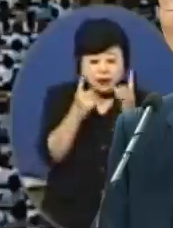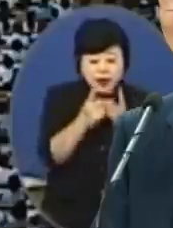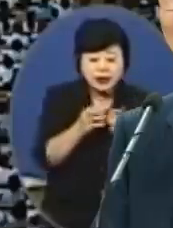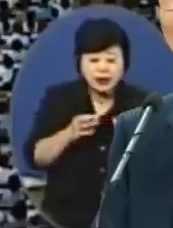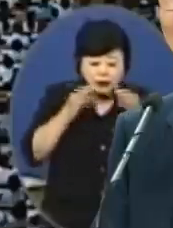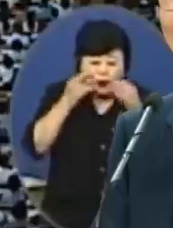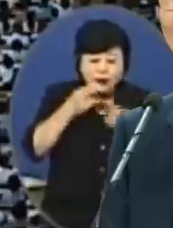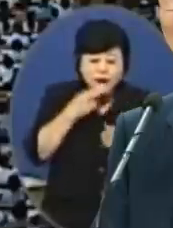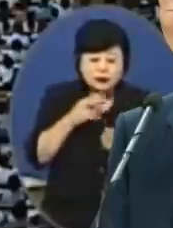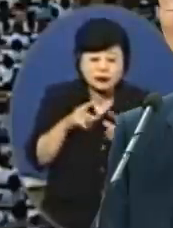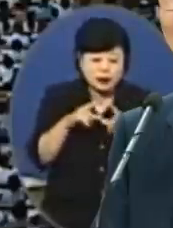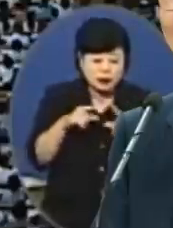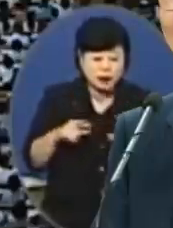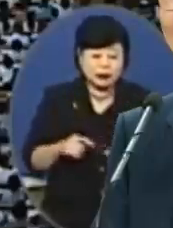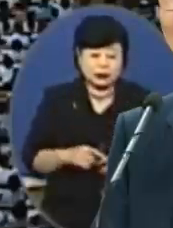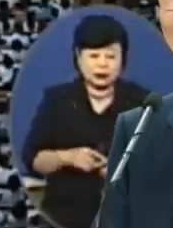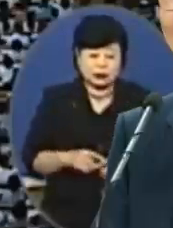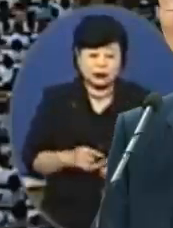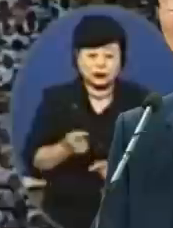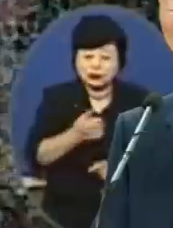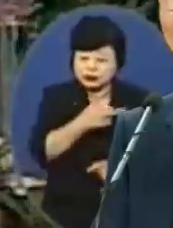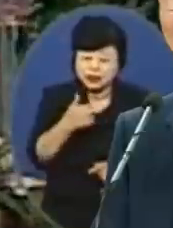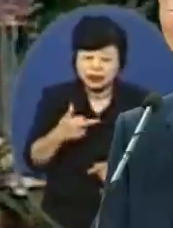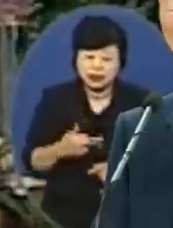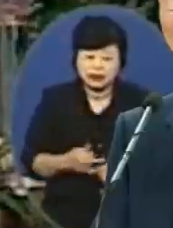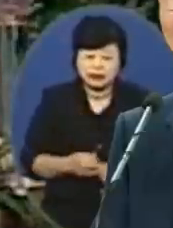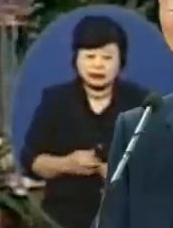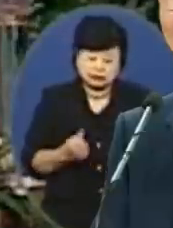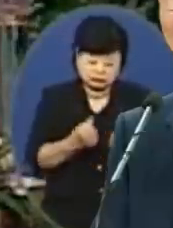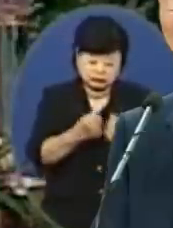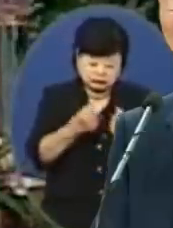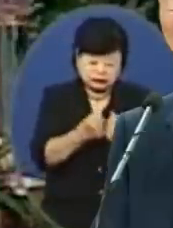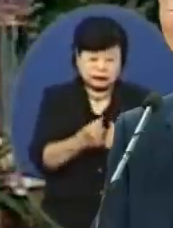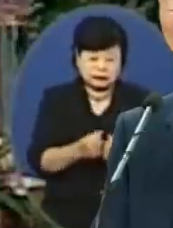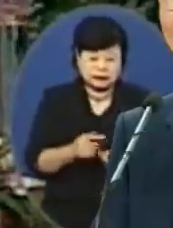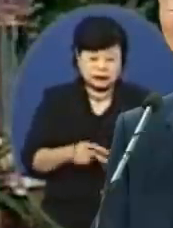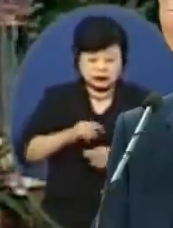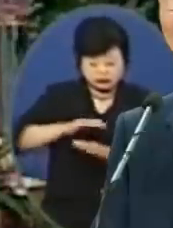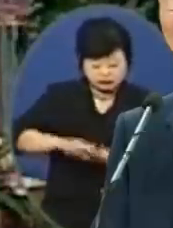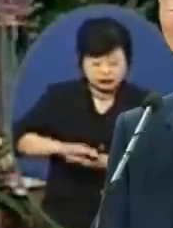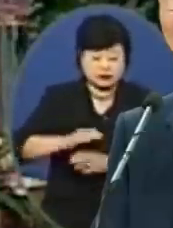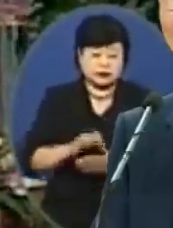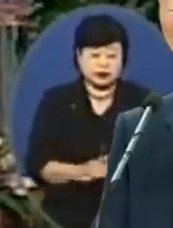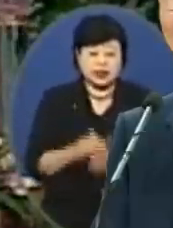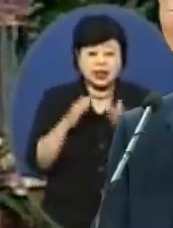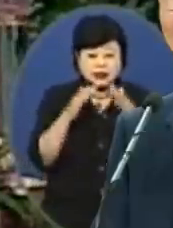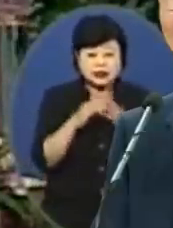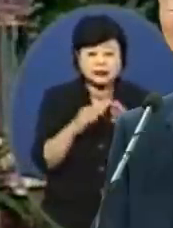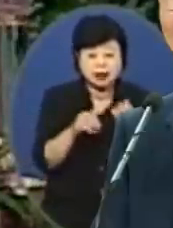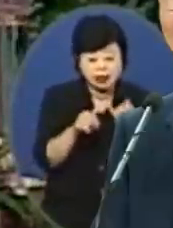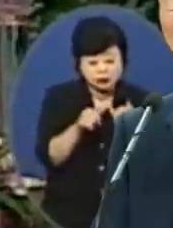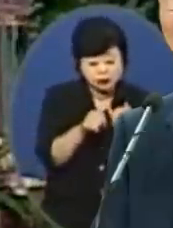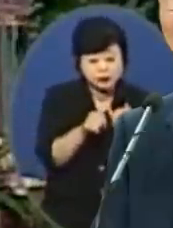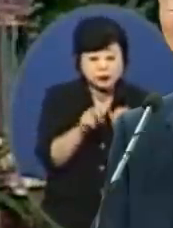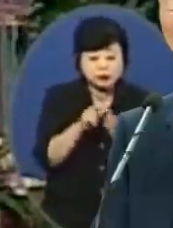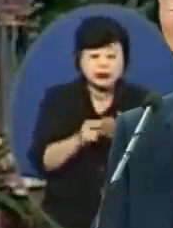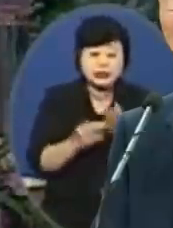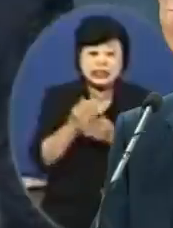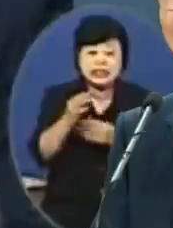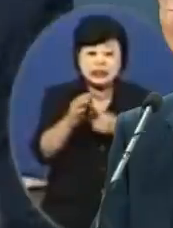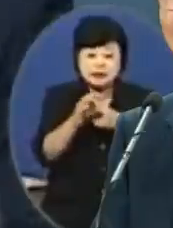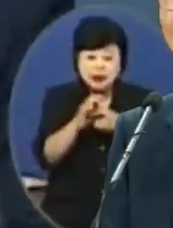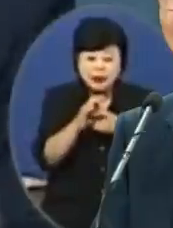노력이 없이 대개 작고 큰 불화를 그냥 눌러버리는 것입니다. 집에서도 부부 간에 문제가